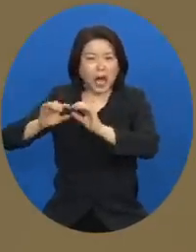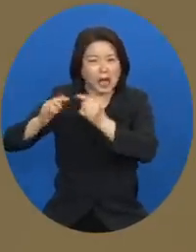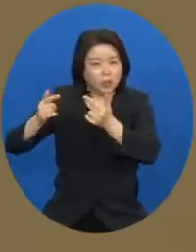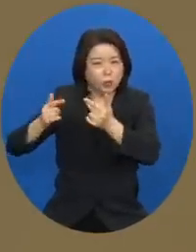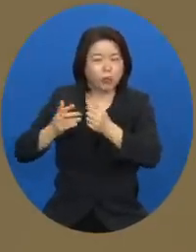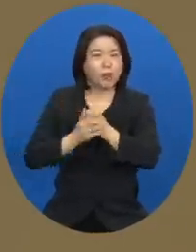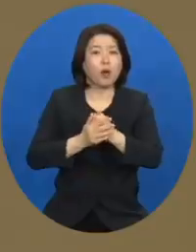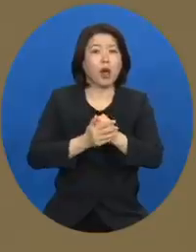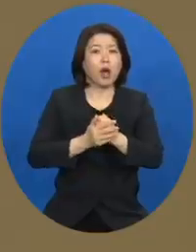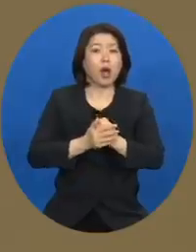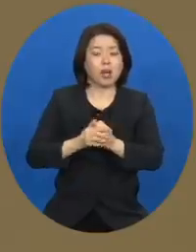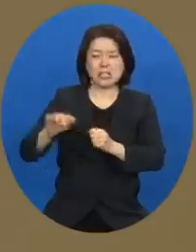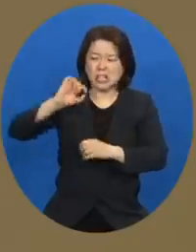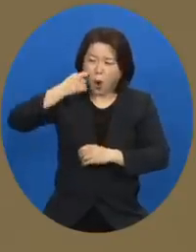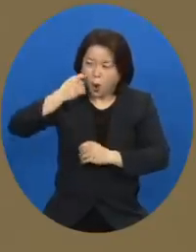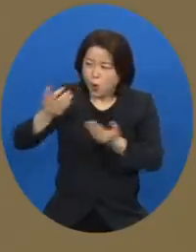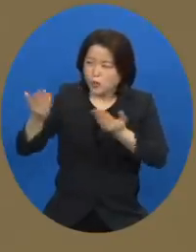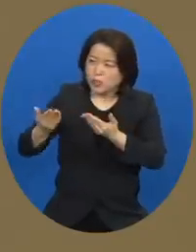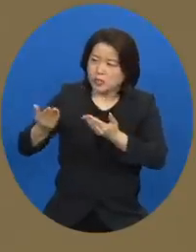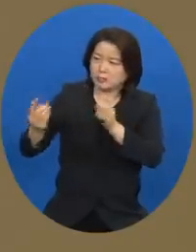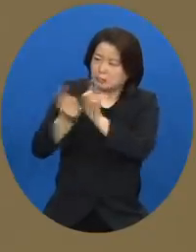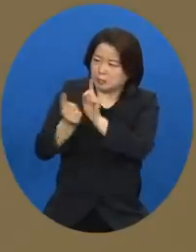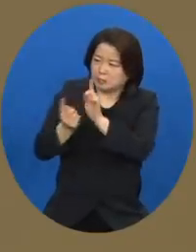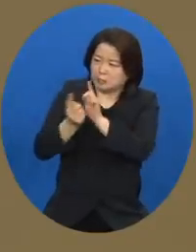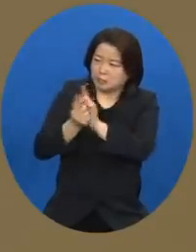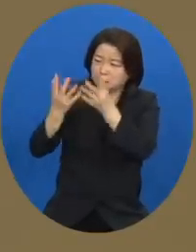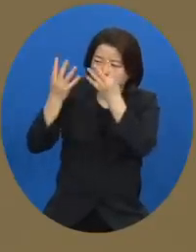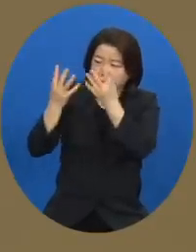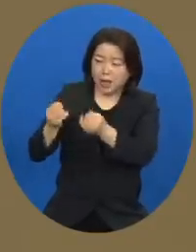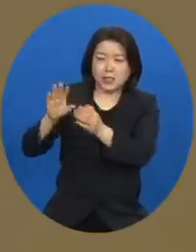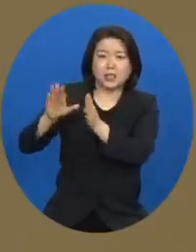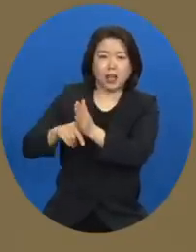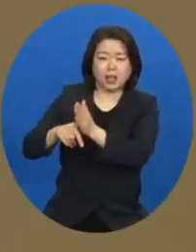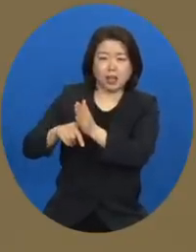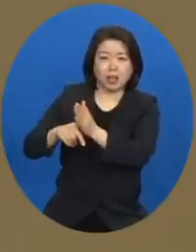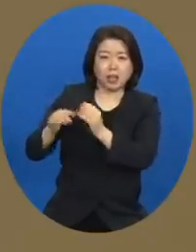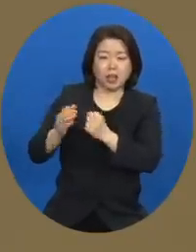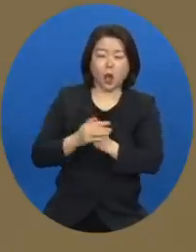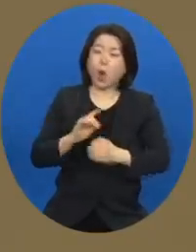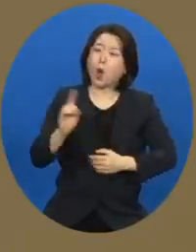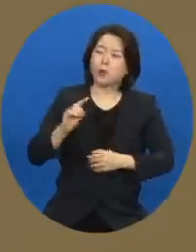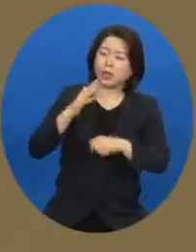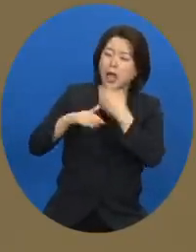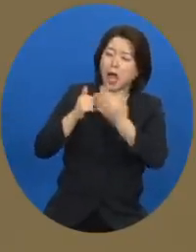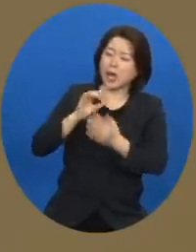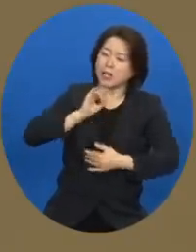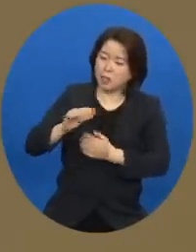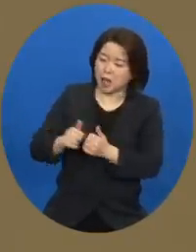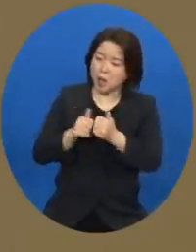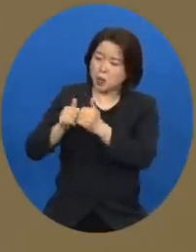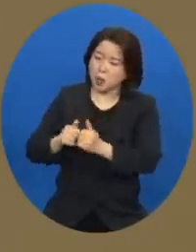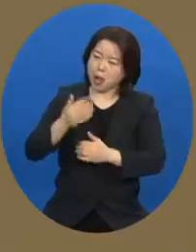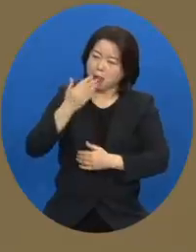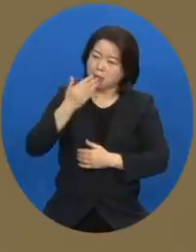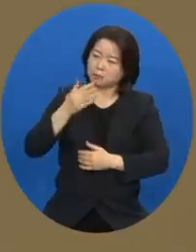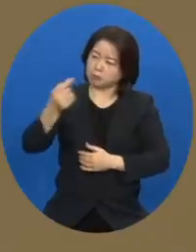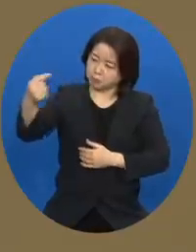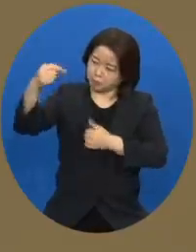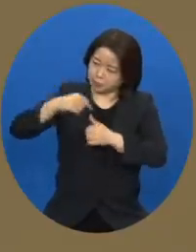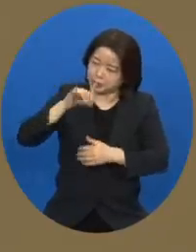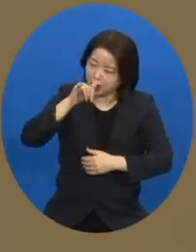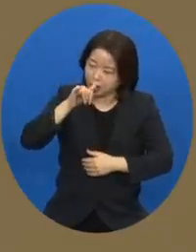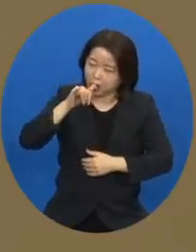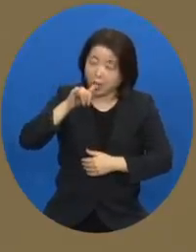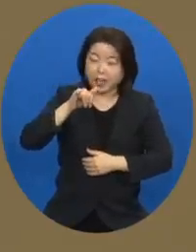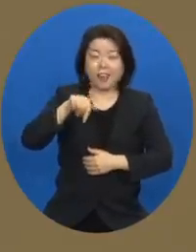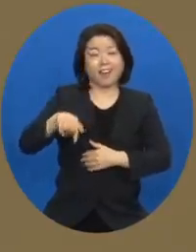그렇게 어려운 일들이 많은 때에 어떻게 하나님과만 동행하라는 것인가, 그런